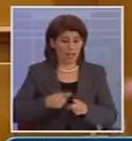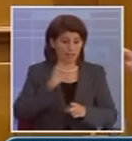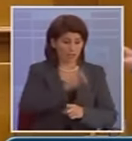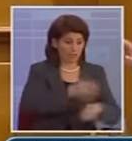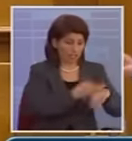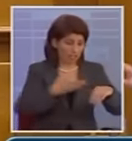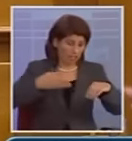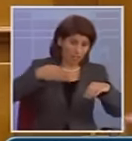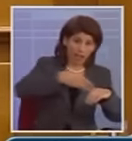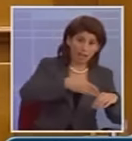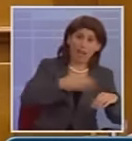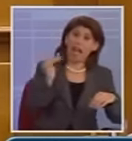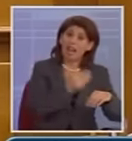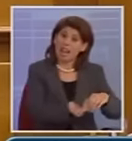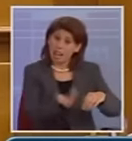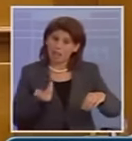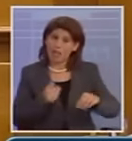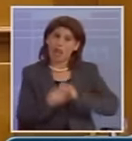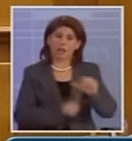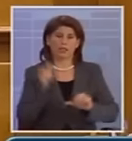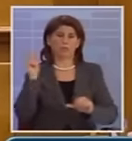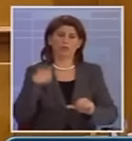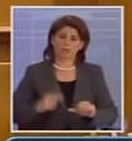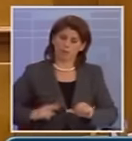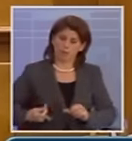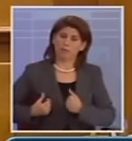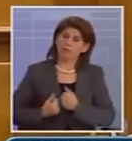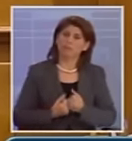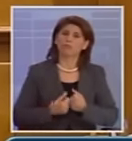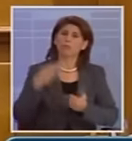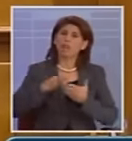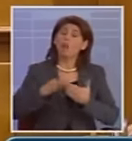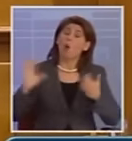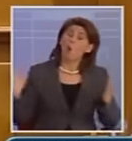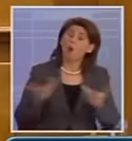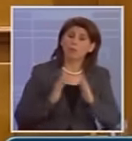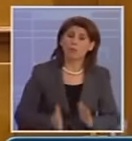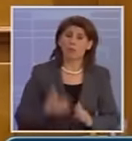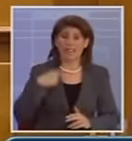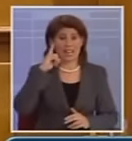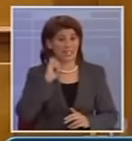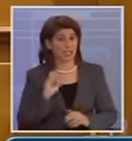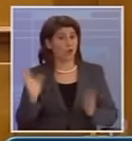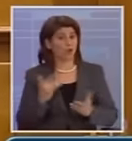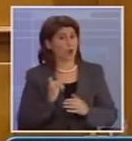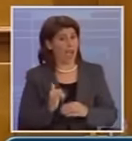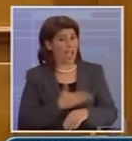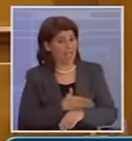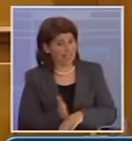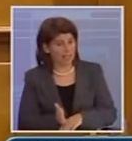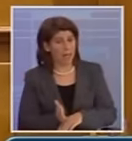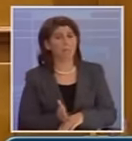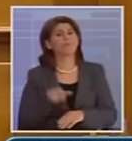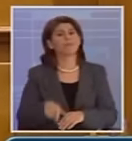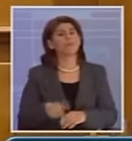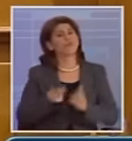Αν εγκαίρως αλλάξετε την πολιτική σας, θα είμαστε δίπλα σας να διορθώσουμε ό,τι μπορεί να διορθωθεί. Να ξέρετε όμως πως όσο αργείτε, τόσο